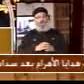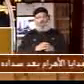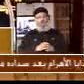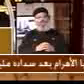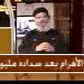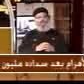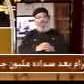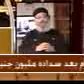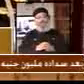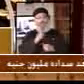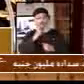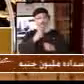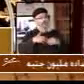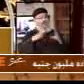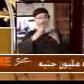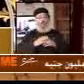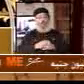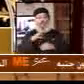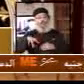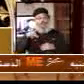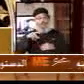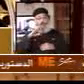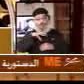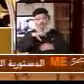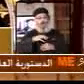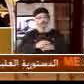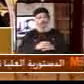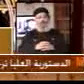مع انهم هم اللي سرقوا هذا المكان.